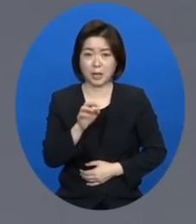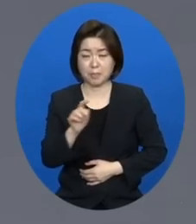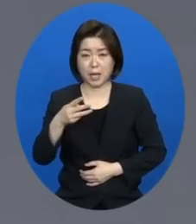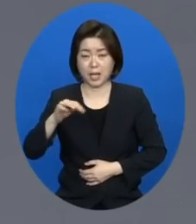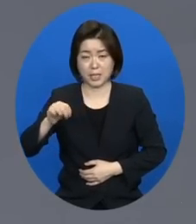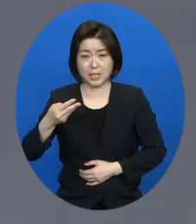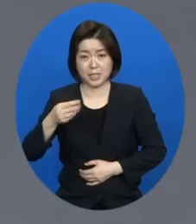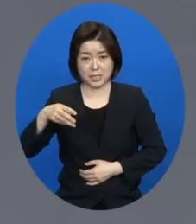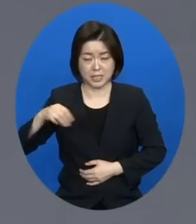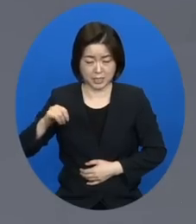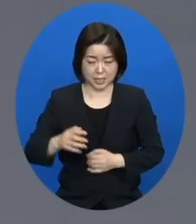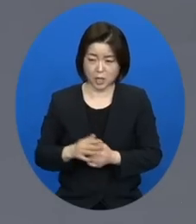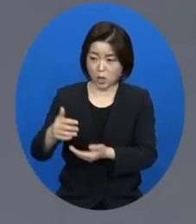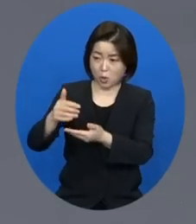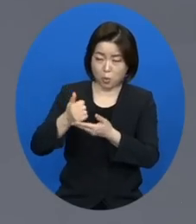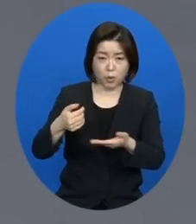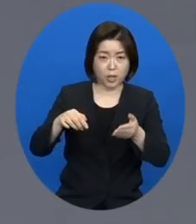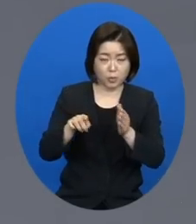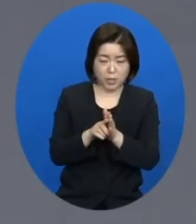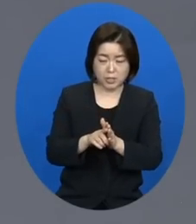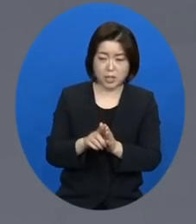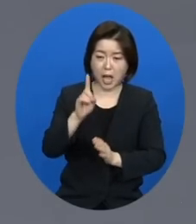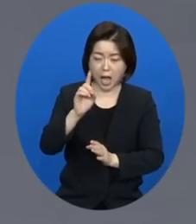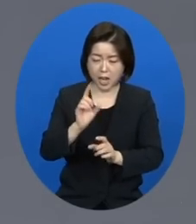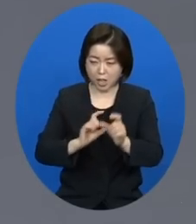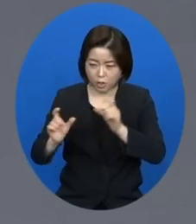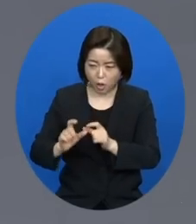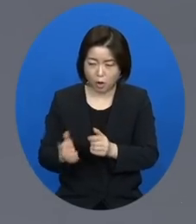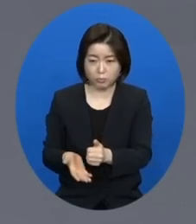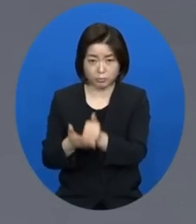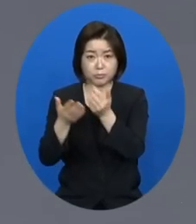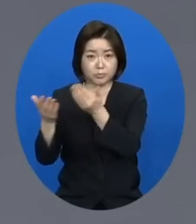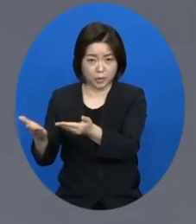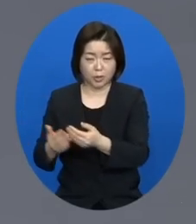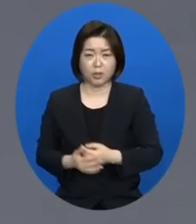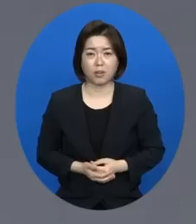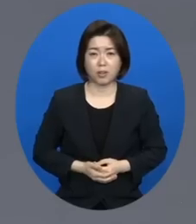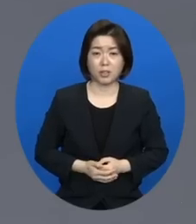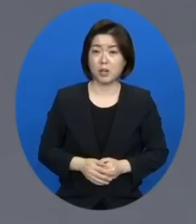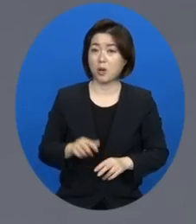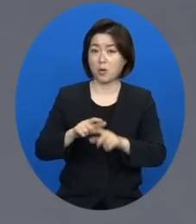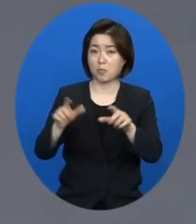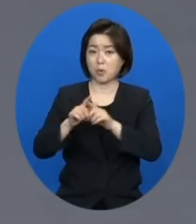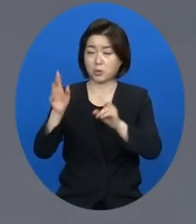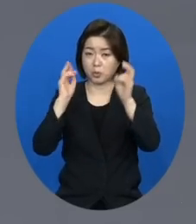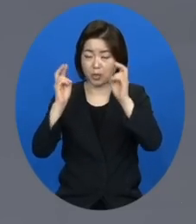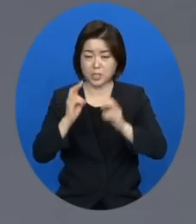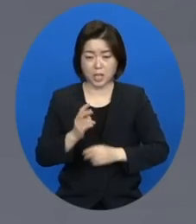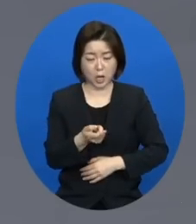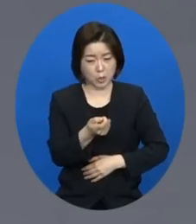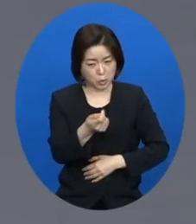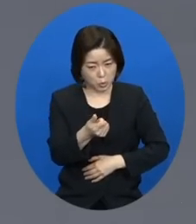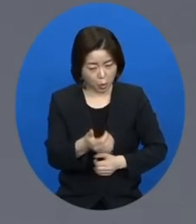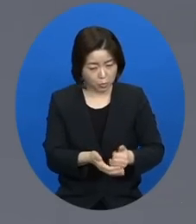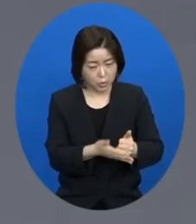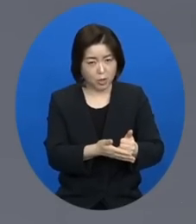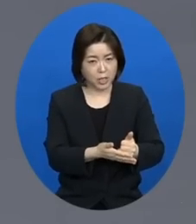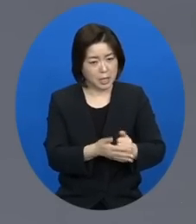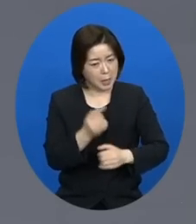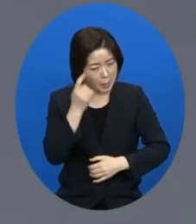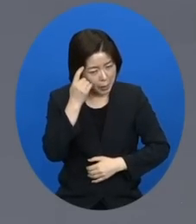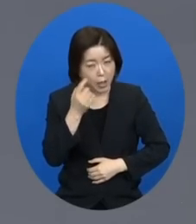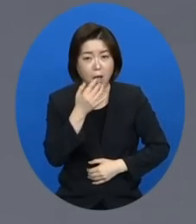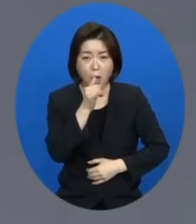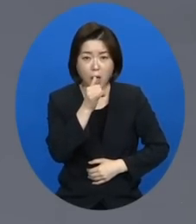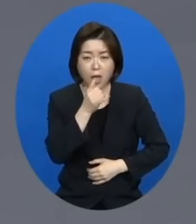고객을 위해서 한 걸음 더 섬긴다라는 거예요. 보통 회사는요 어떻게 하면 덜 섬길 수 있을까를 고민합니다. 그런데 이